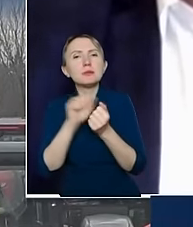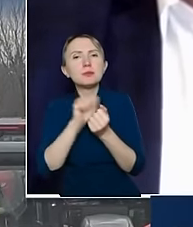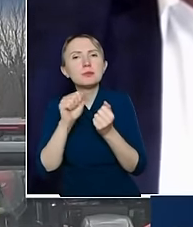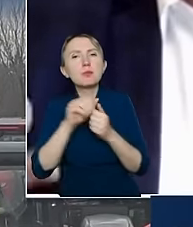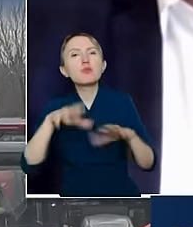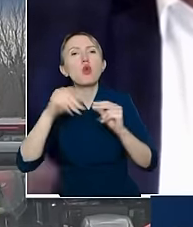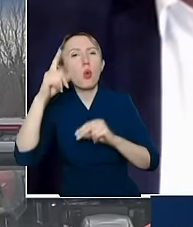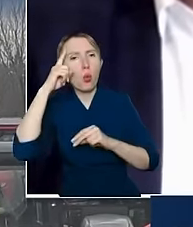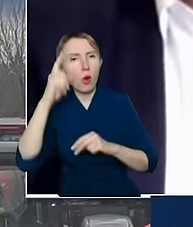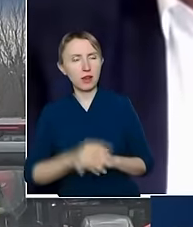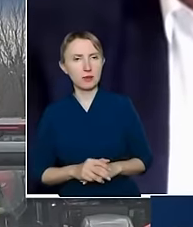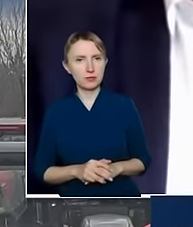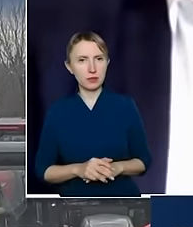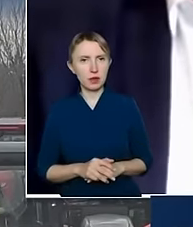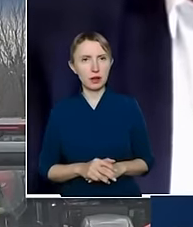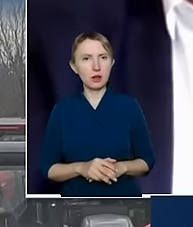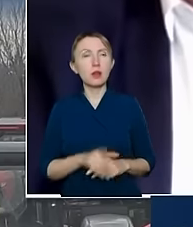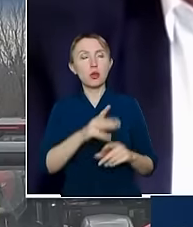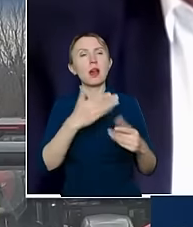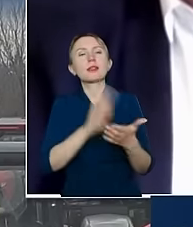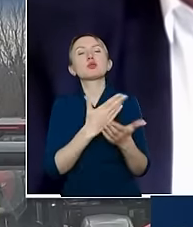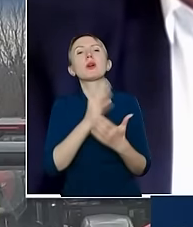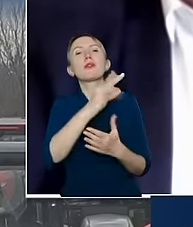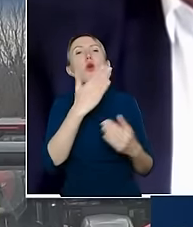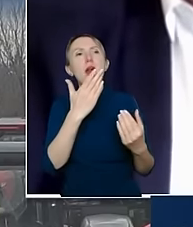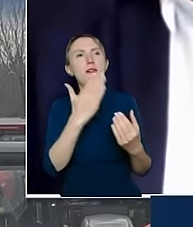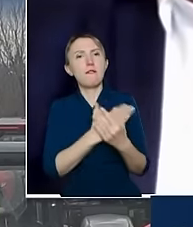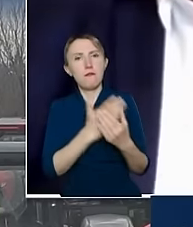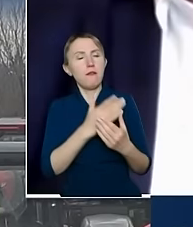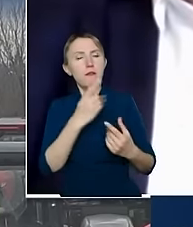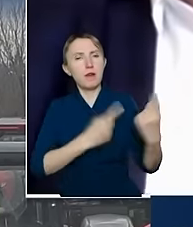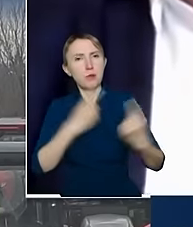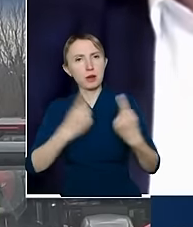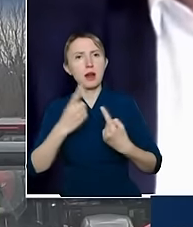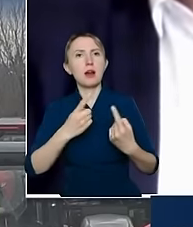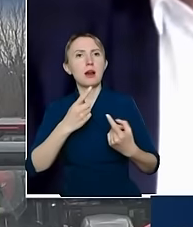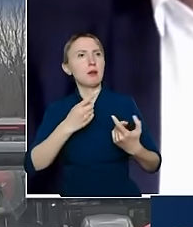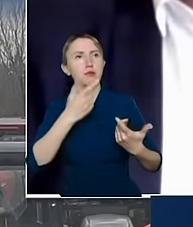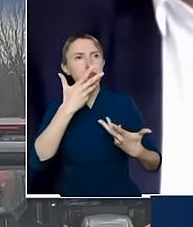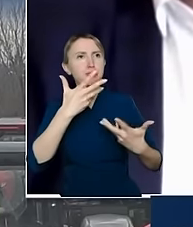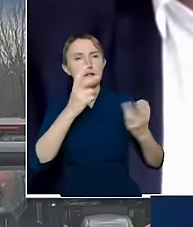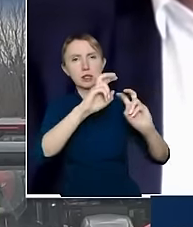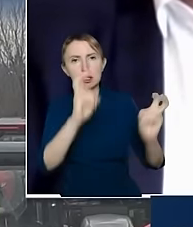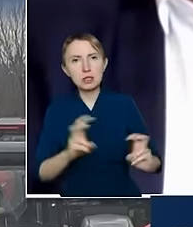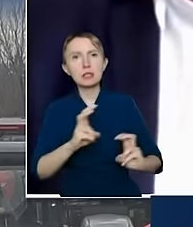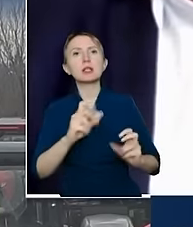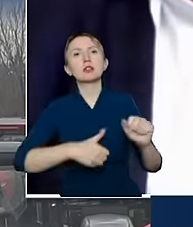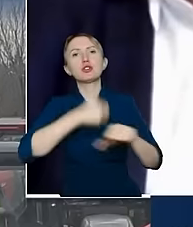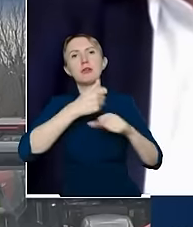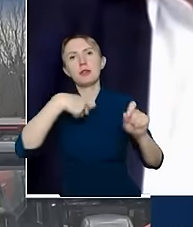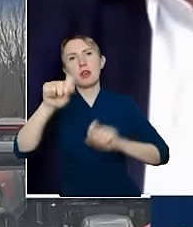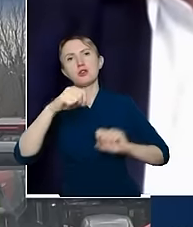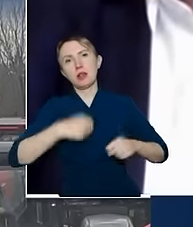strajki w fabryce wszędzie, a pana szef pojechał na urlop, no to co, nie szukał pan lepszej fuchy? No ale akurat strajki są na rolnictwie, w